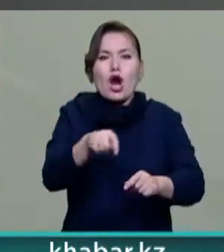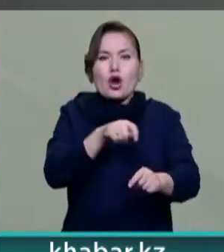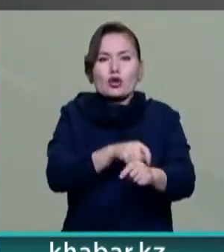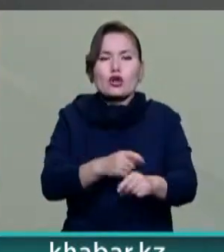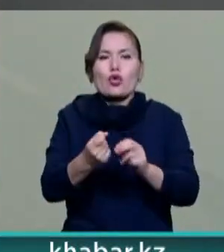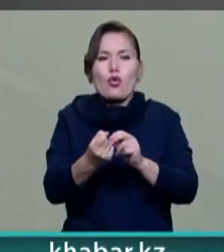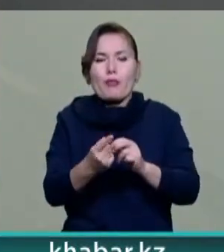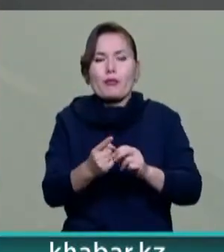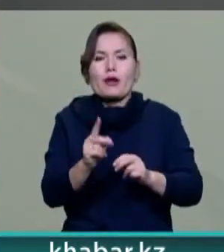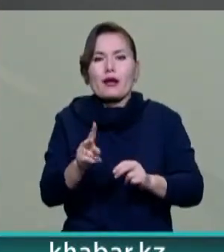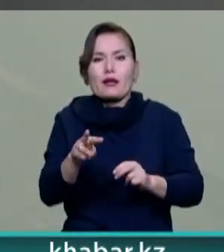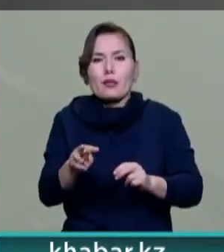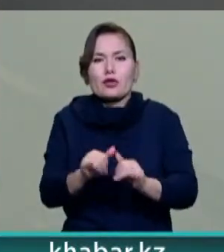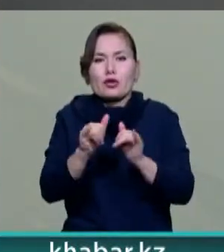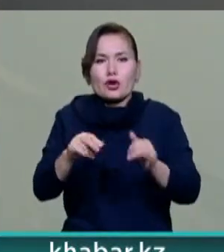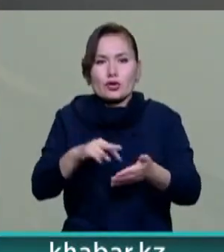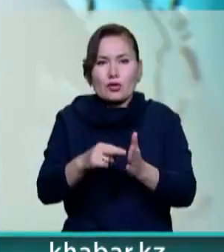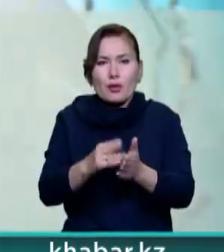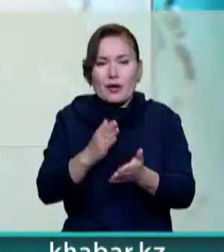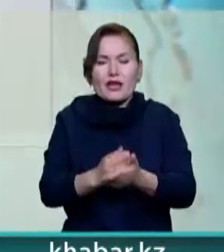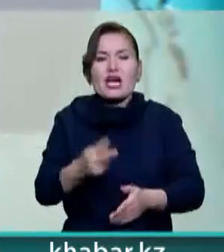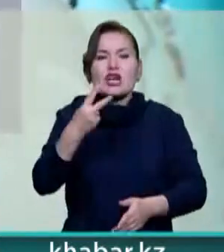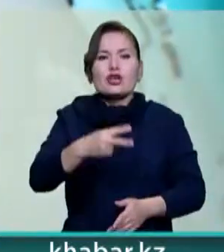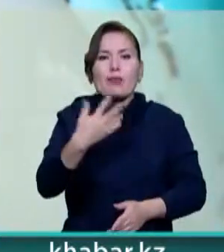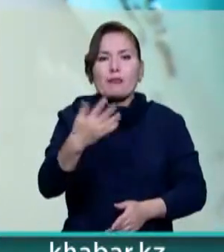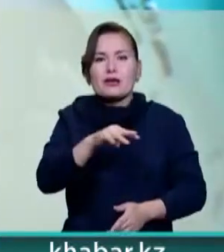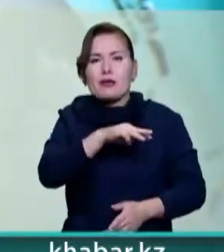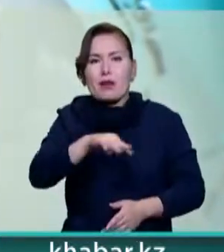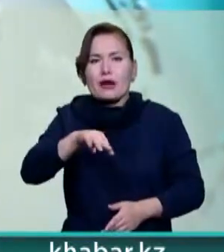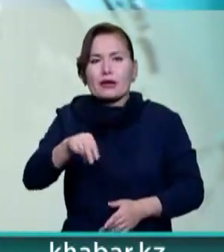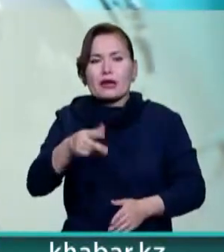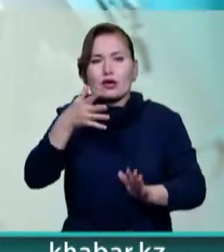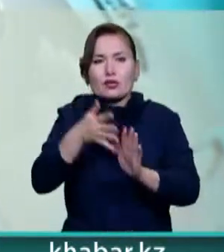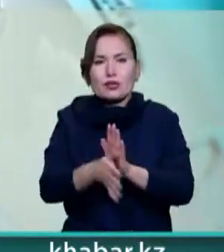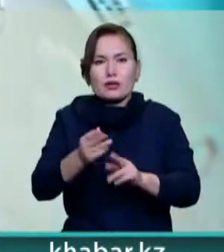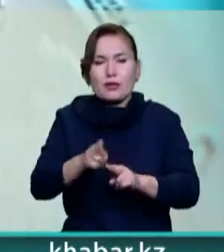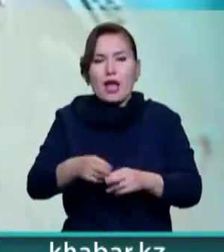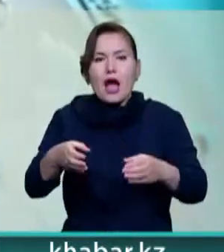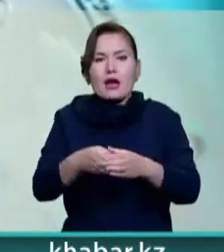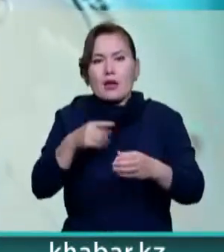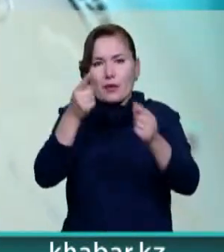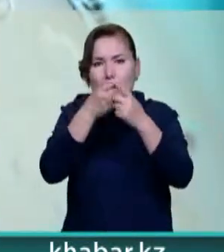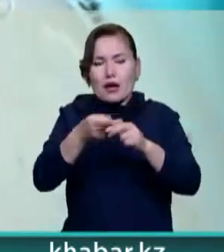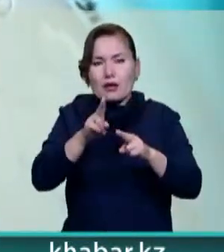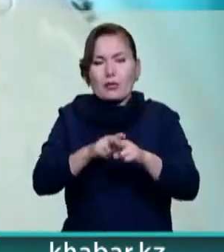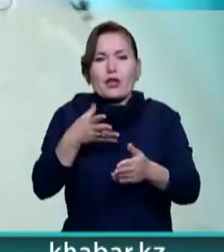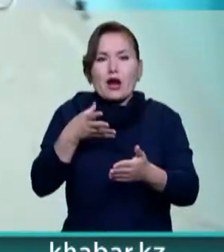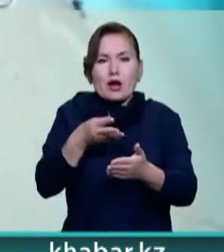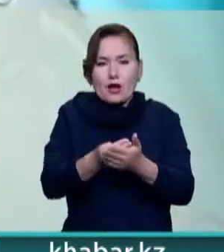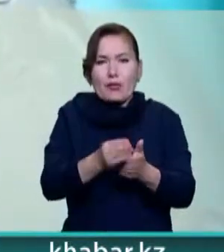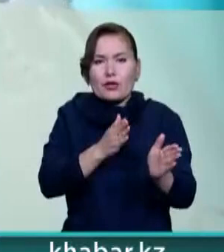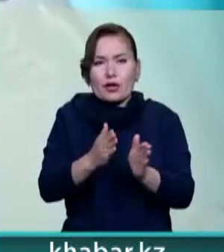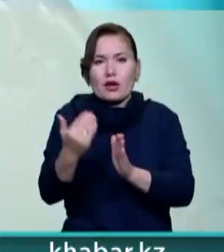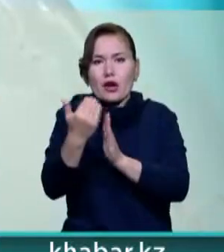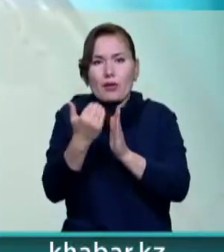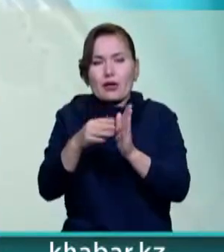шақырымға дейін жеткізу жоспарланып отыр. Ол үшін 25 миллиард теңге жұмсалмақшы. Компанияның мәліметінше, ақылы жүйені